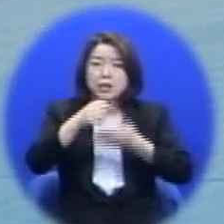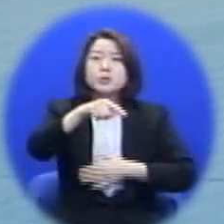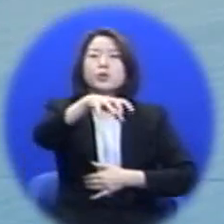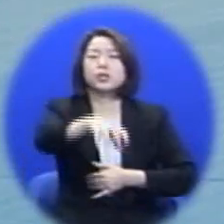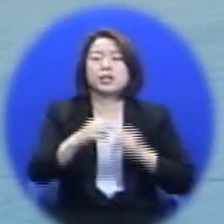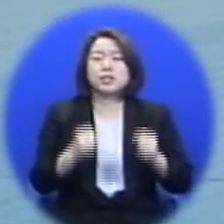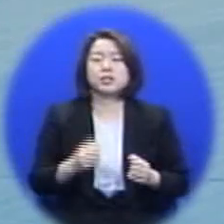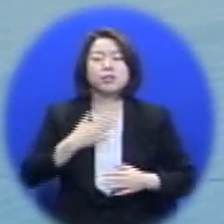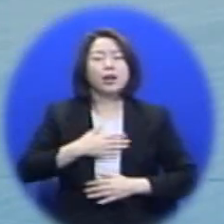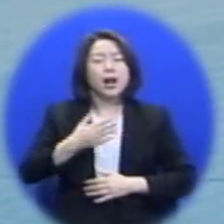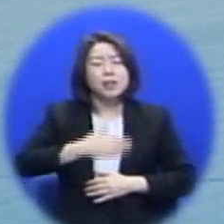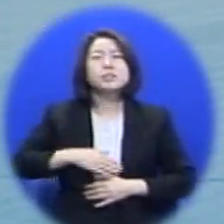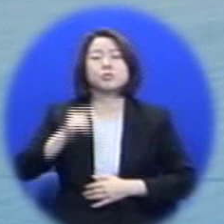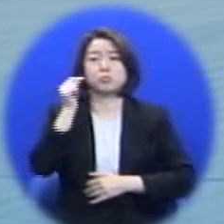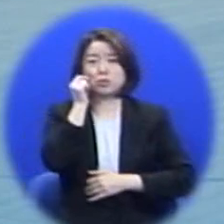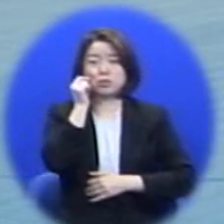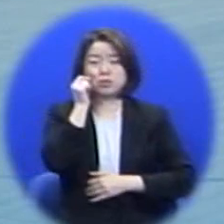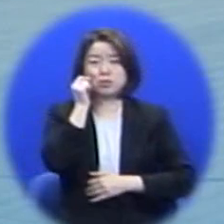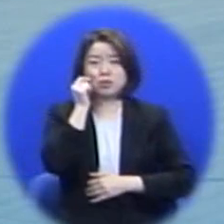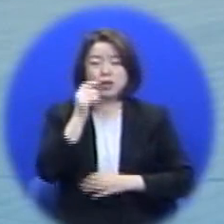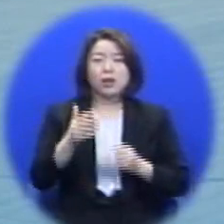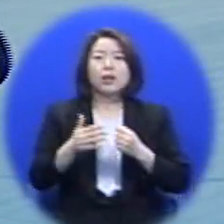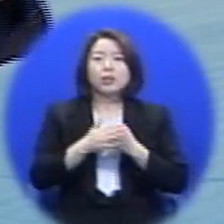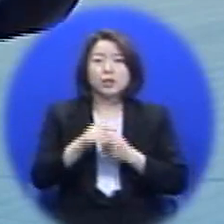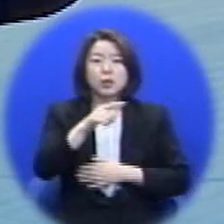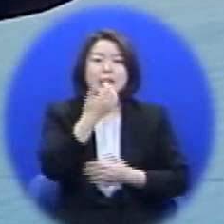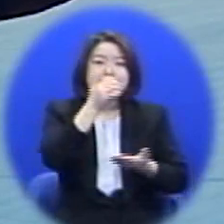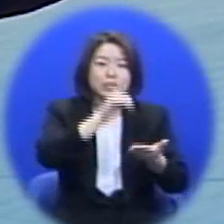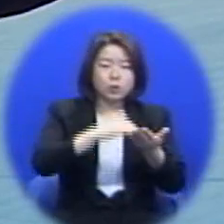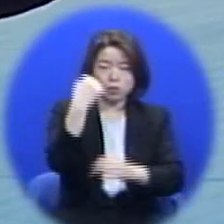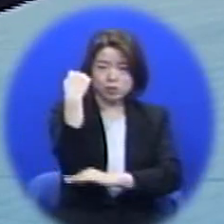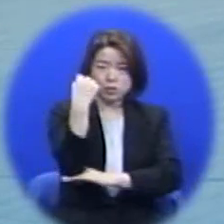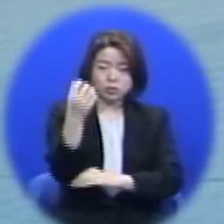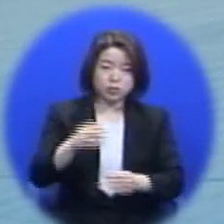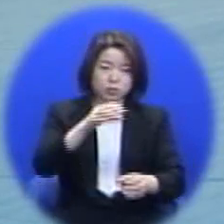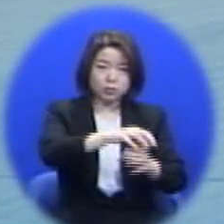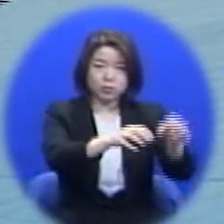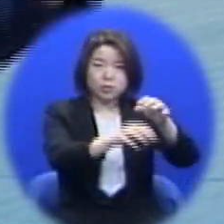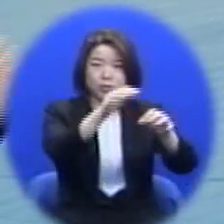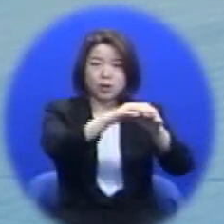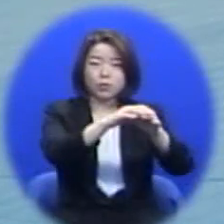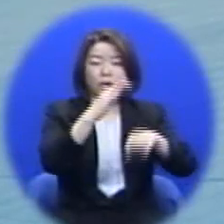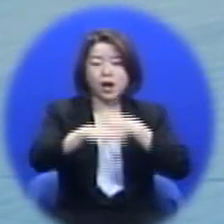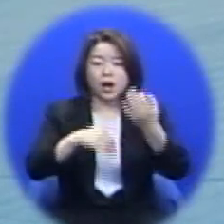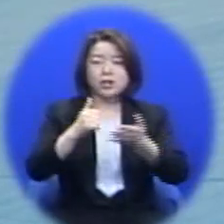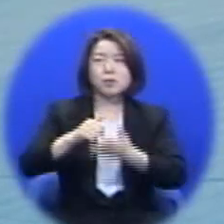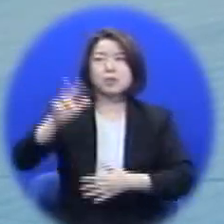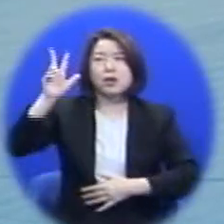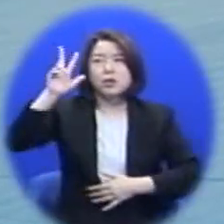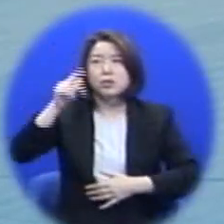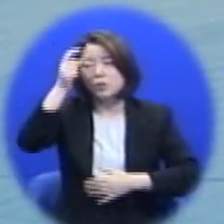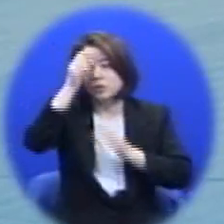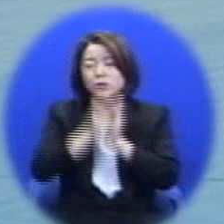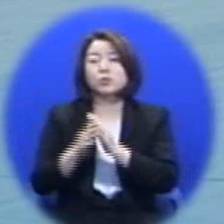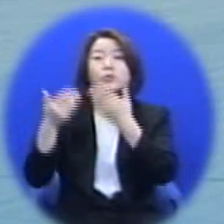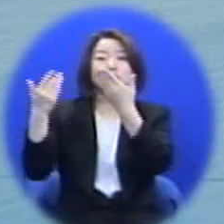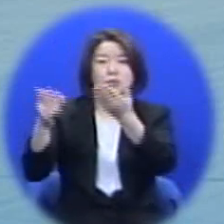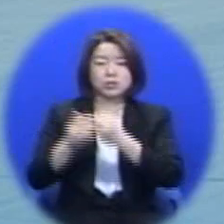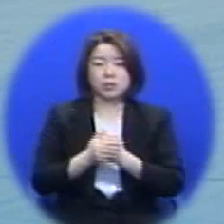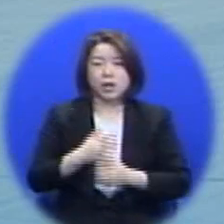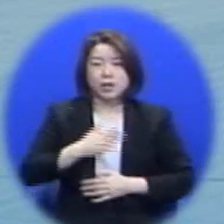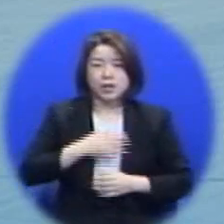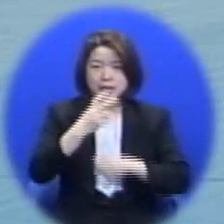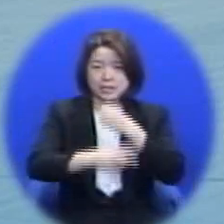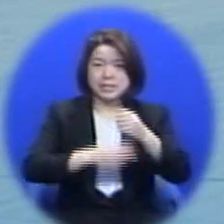못했구나. 그리고는 거기에 돌기둥을 세우고 그리고 하나님 앞에 서원 기도를 드렸습니다. 20년 뒤에